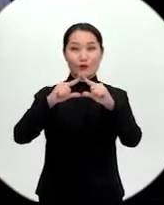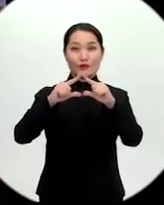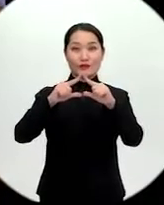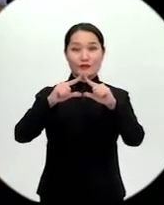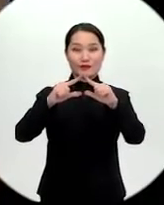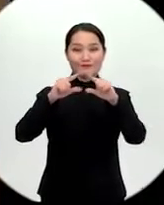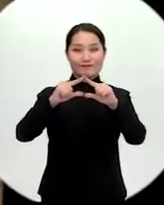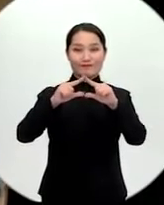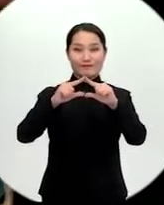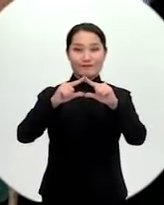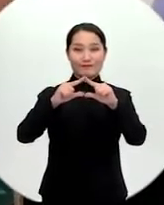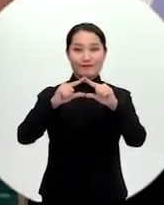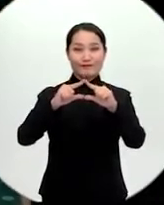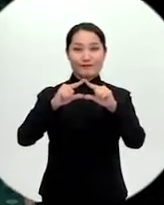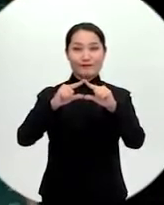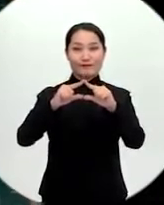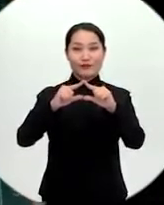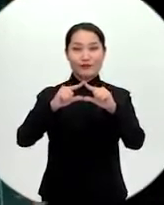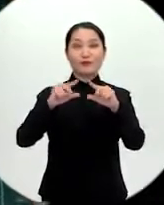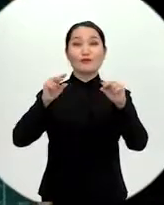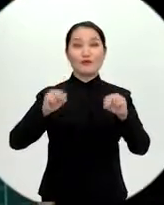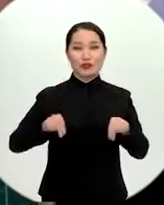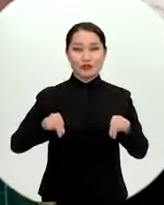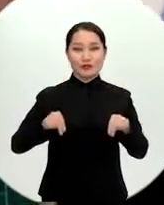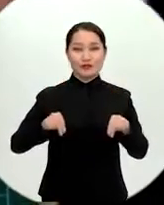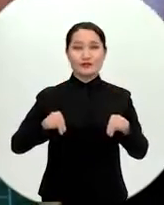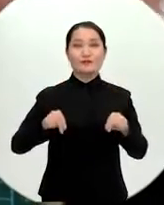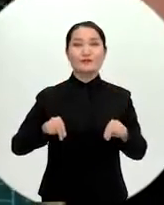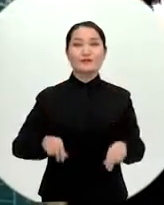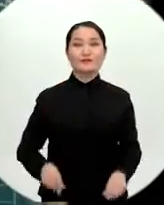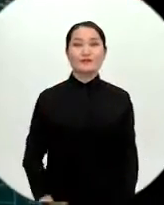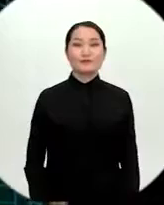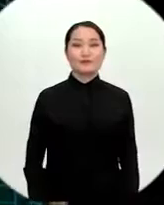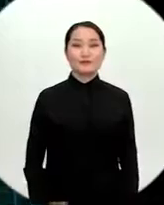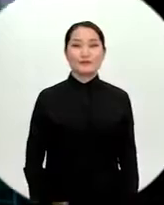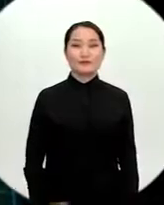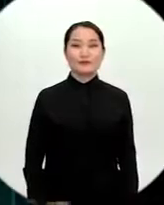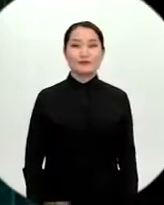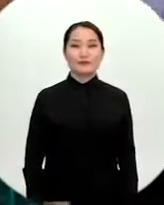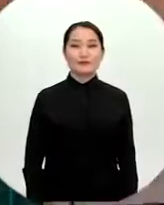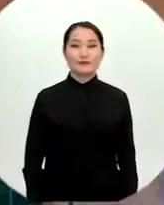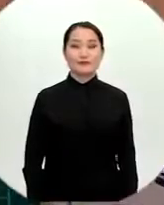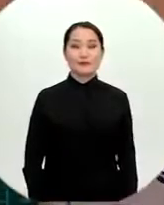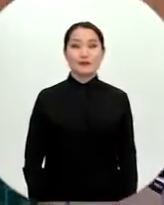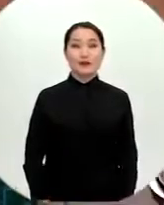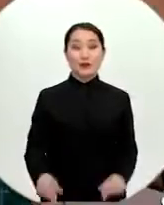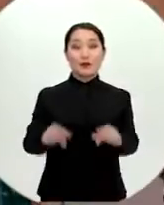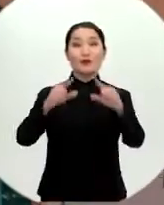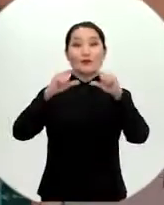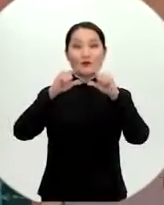сүүлд мэдчихэж байгаа ингэж нугалахыг. За ингэ нугалах хэвээр. За ингэ уруулчин болно. За ингэсээ